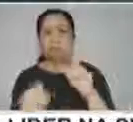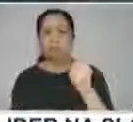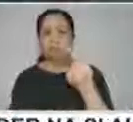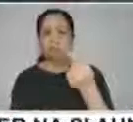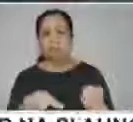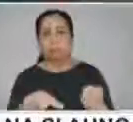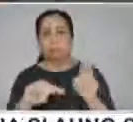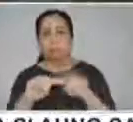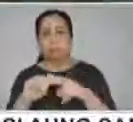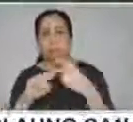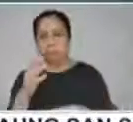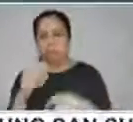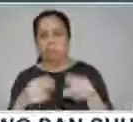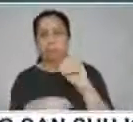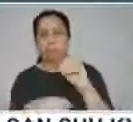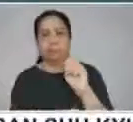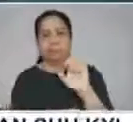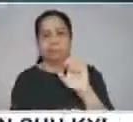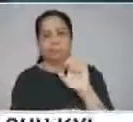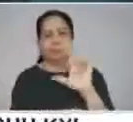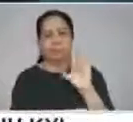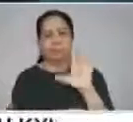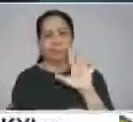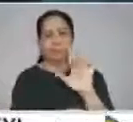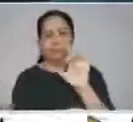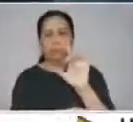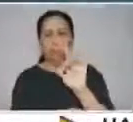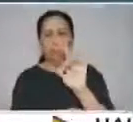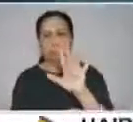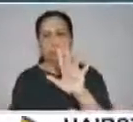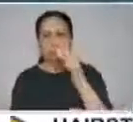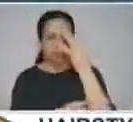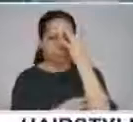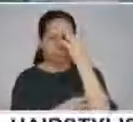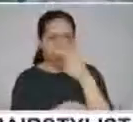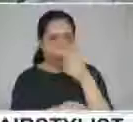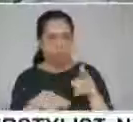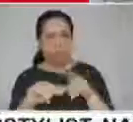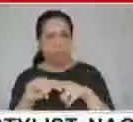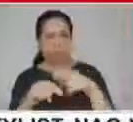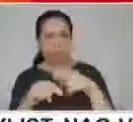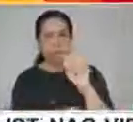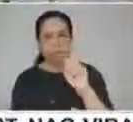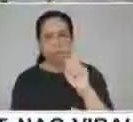May report si Doreen Rosales ng PIA Caraga. Rise and shine, Doreen!